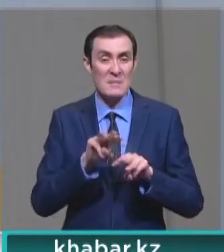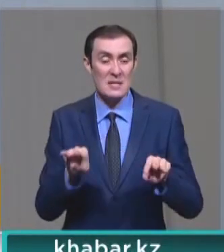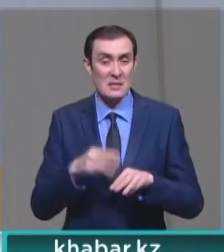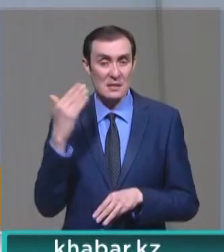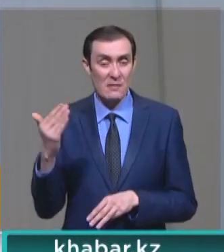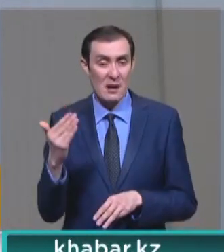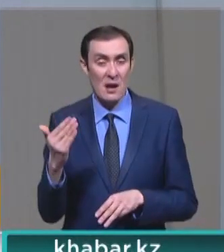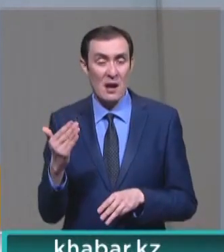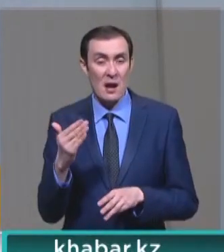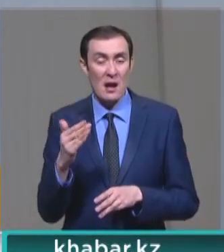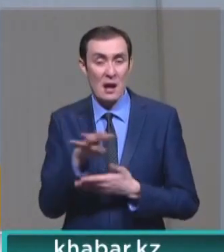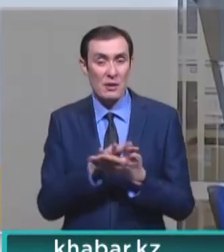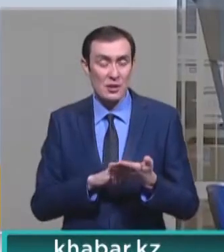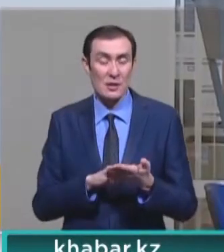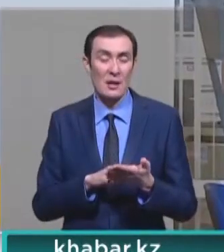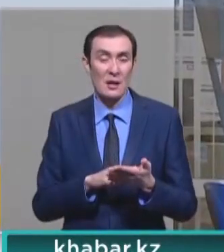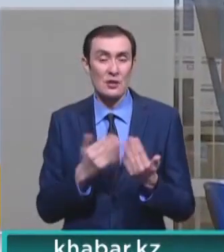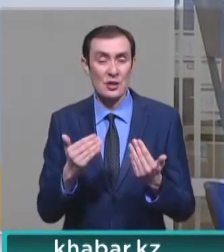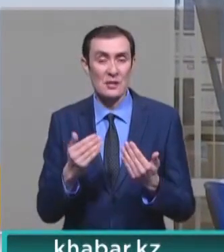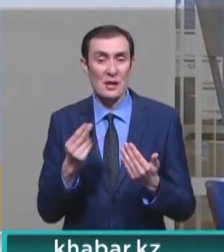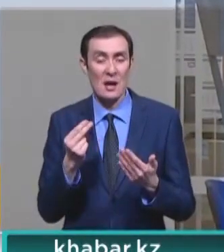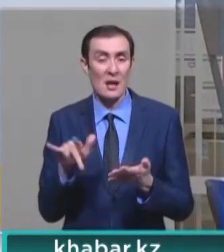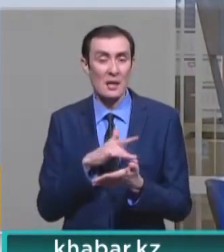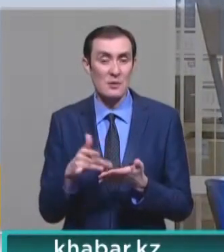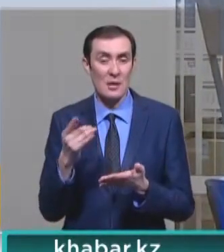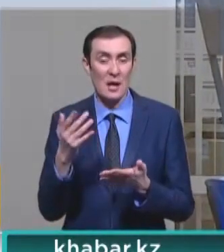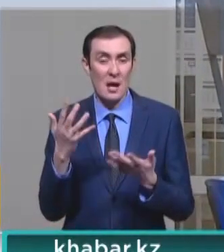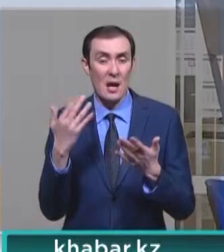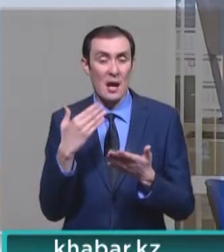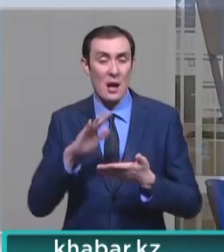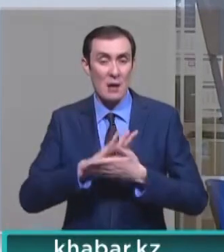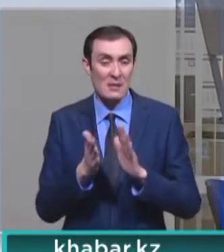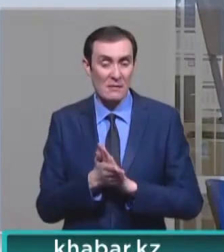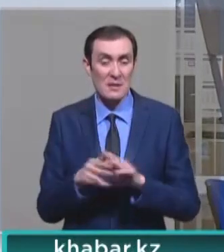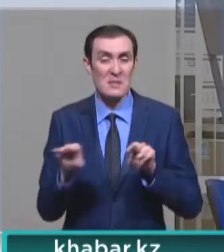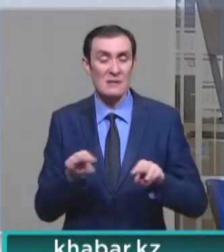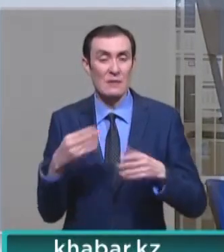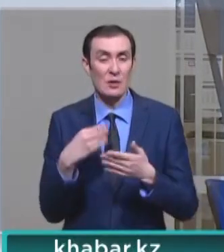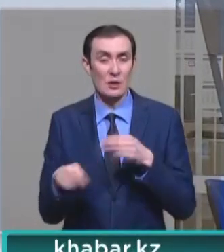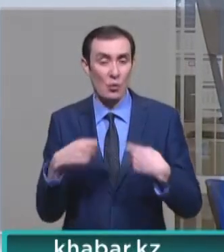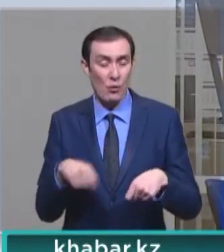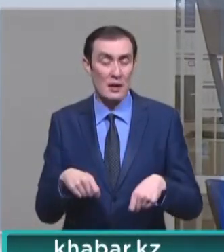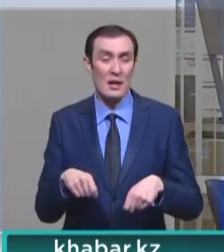министерство обращение. Национальная палата делает экономическое обоснование. С Министерством торговли